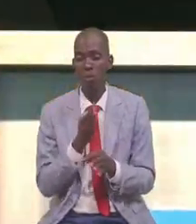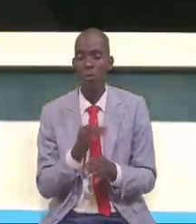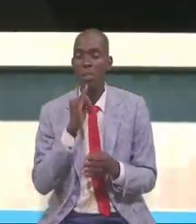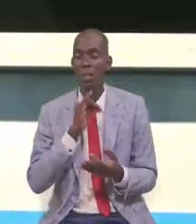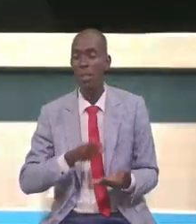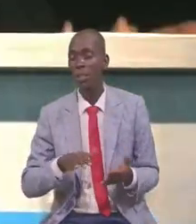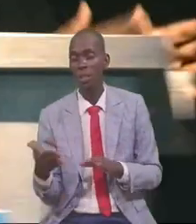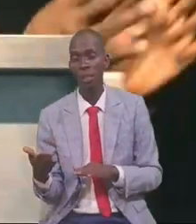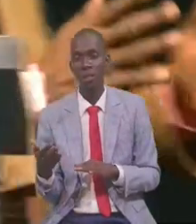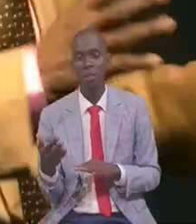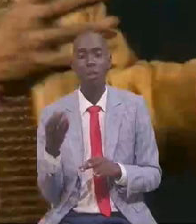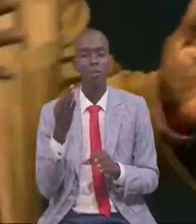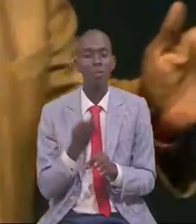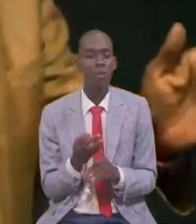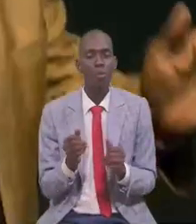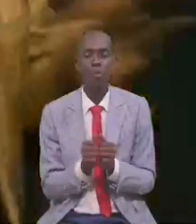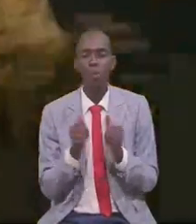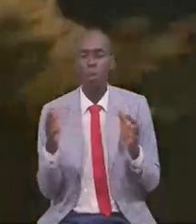sans